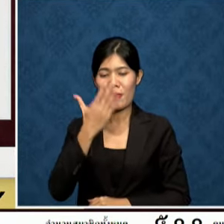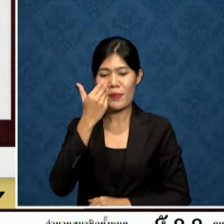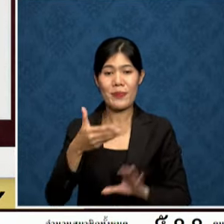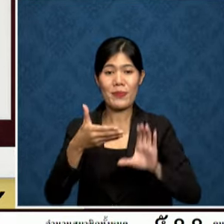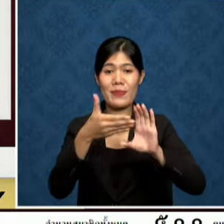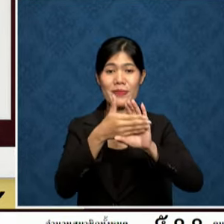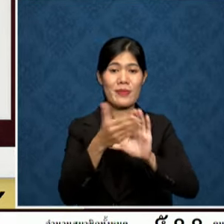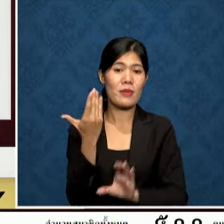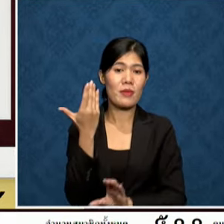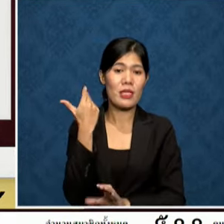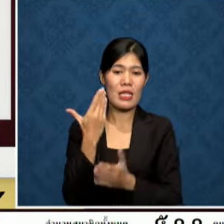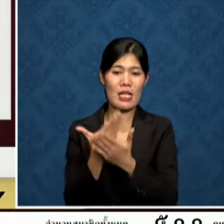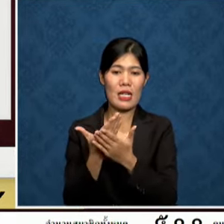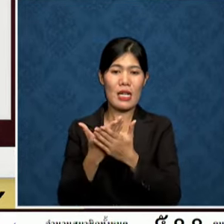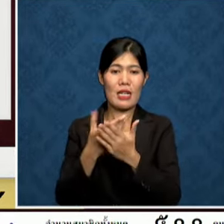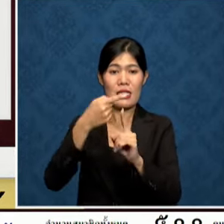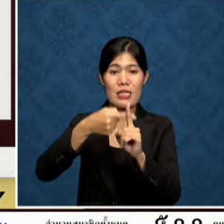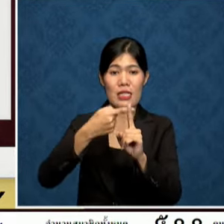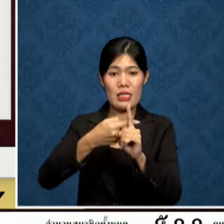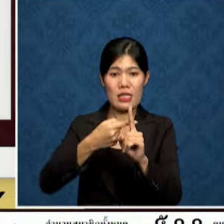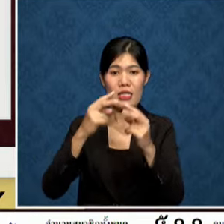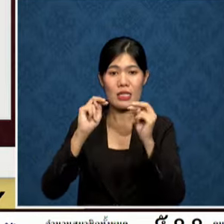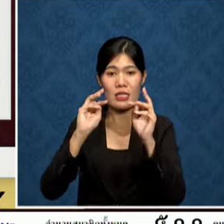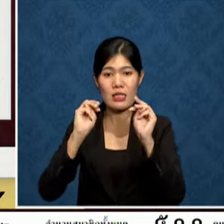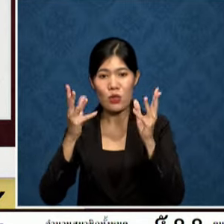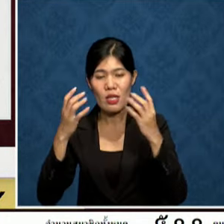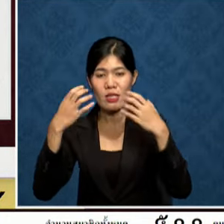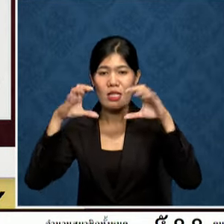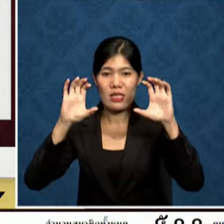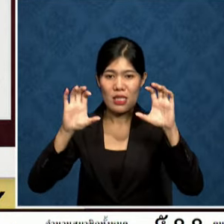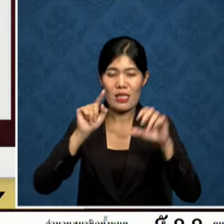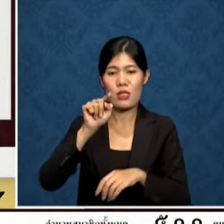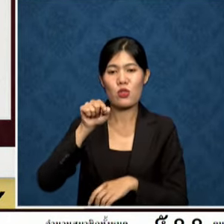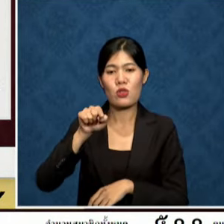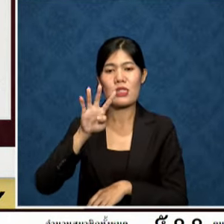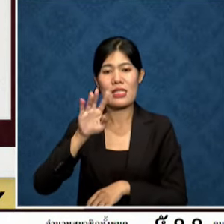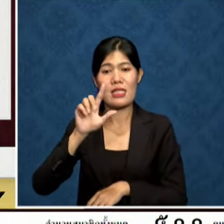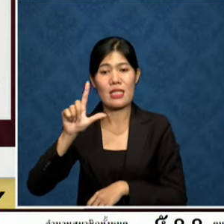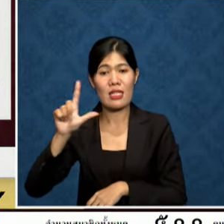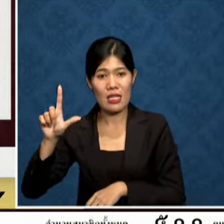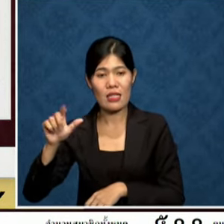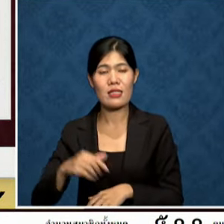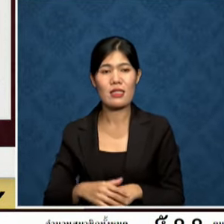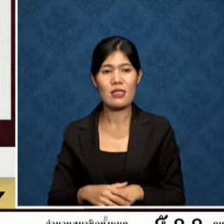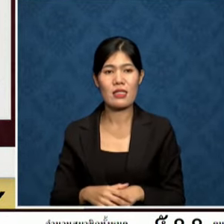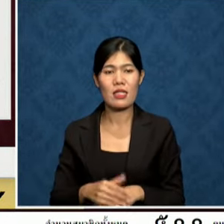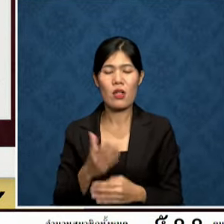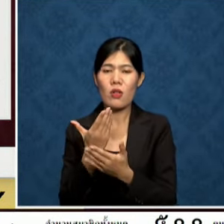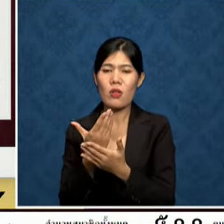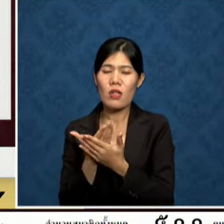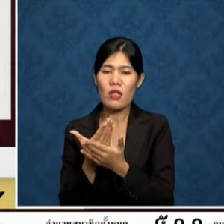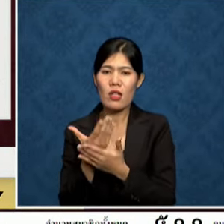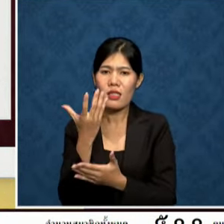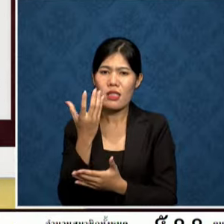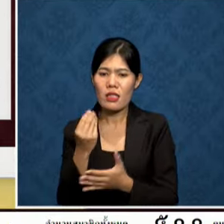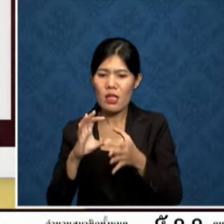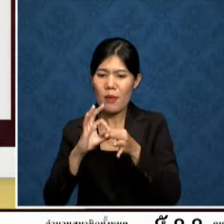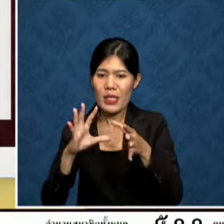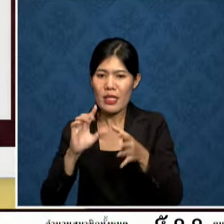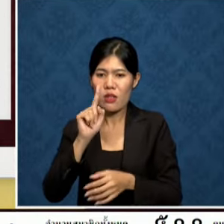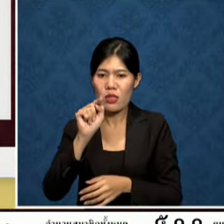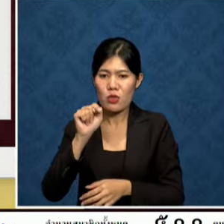เฉพาะแค่เงินเดือนกับสวัสดิการข้าราชการเนี่ยมันก็ 1.4ล้านล้านแล้วอ่ะค่ะแล้วมันไปเหลืออันที่ไม่เกี่ยวข้องอีกแค่